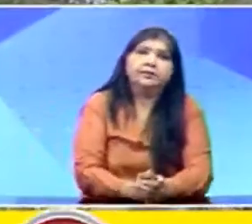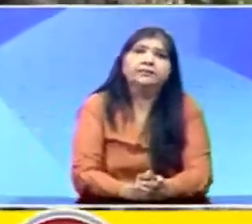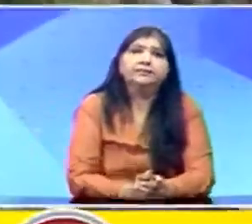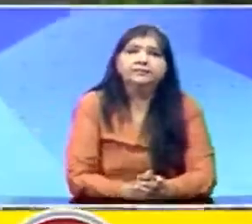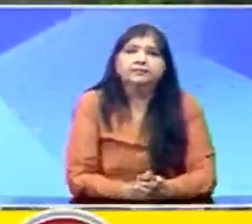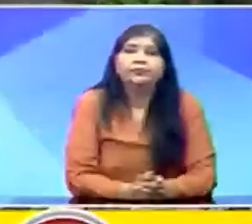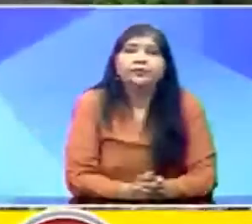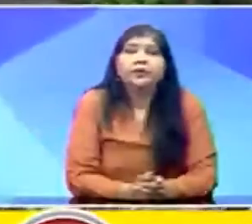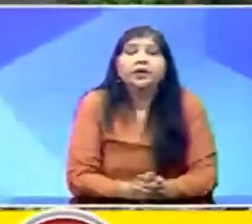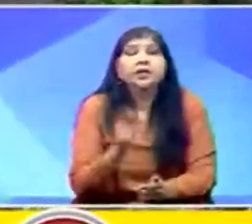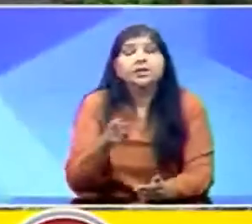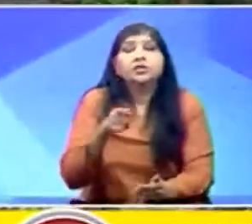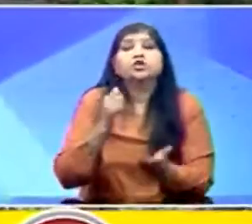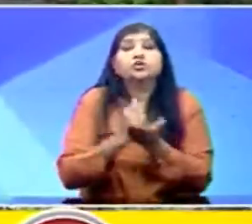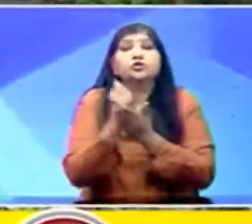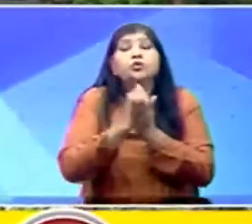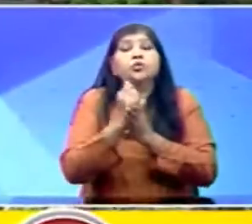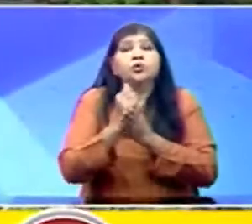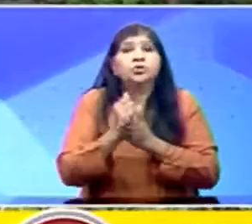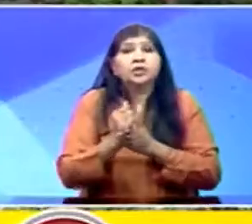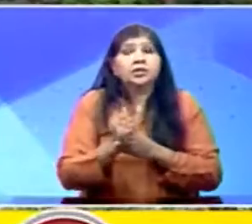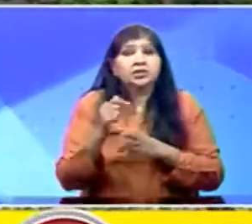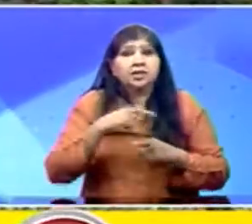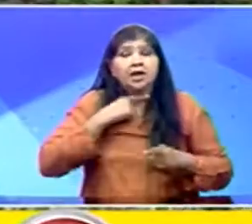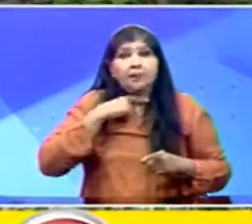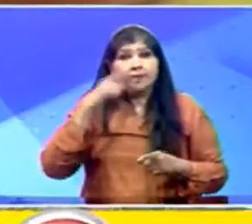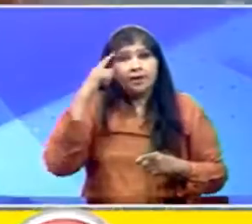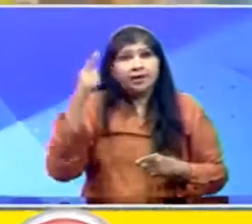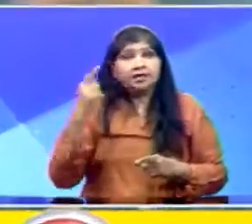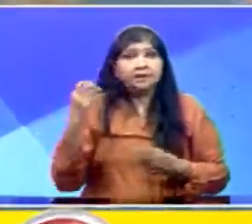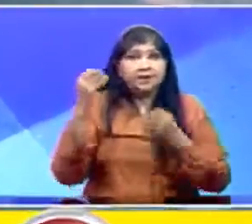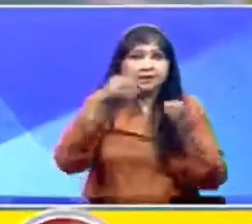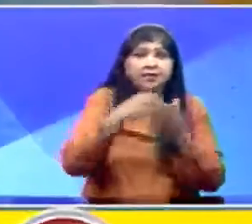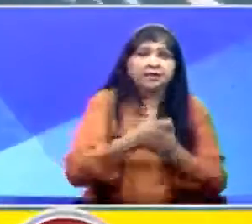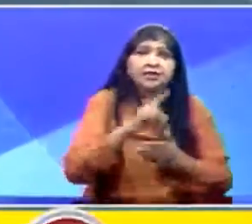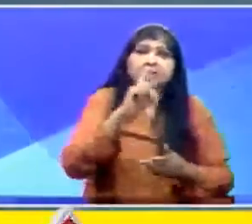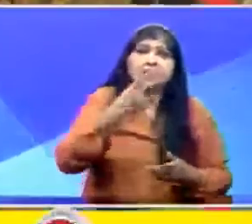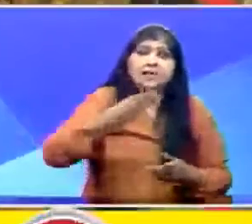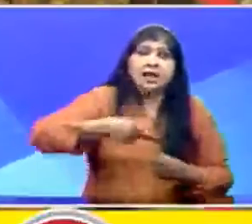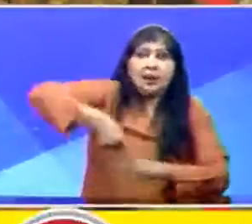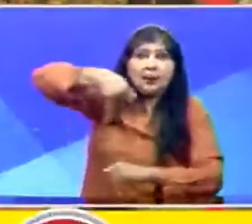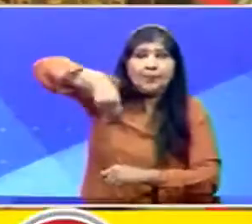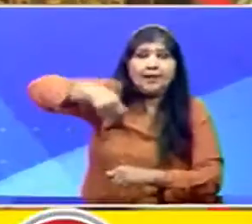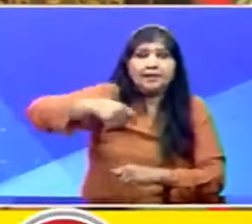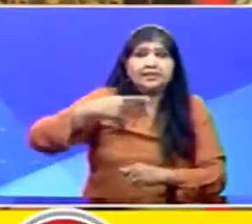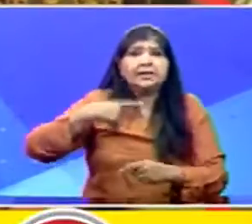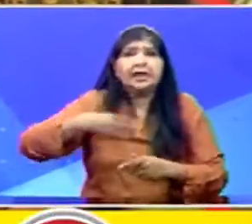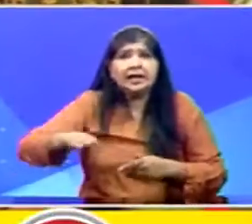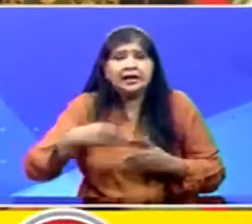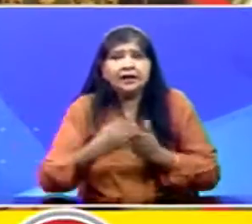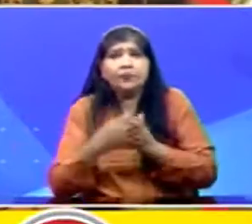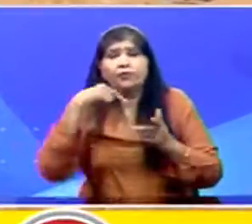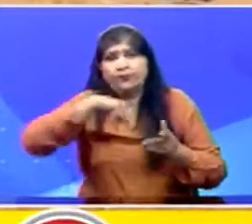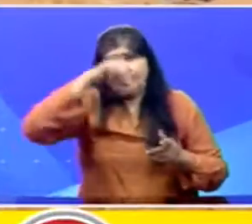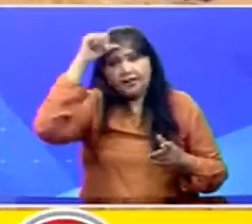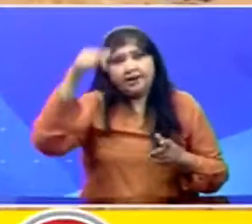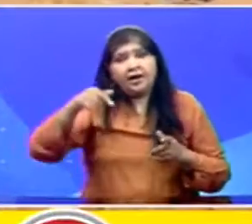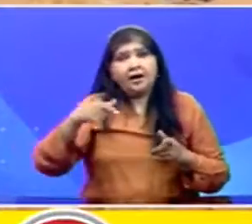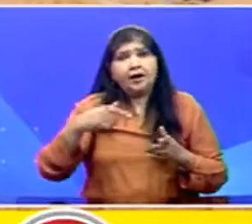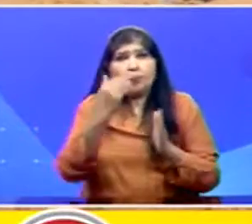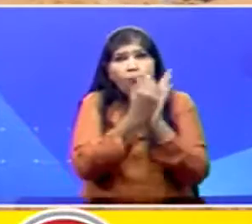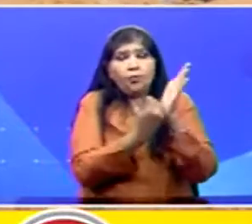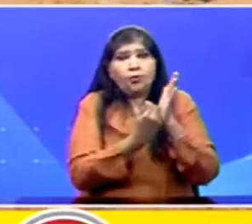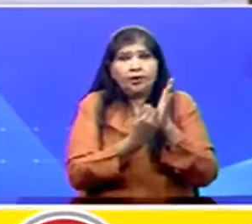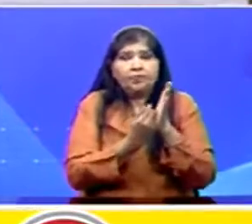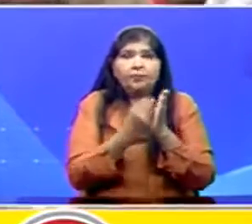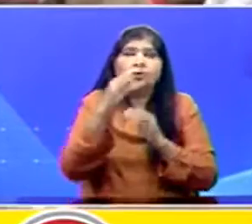इस तरह के प्रयास प्रेना दाई तो है ही, सिंगल यूज प्लास्टिक के घिलाप भारत के अभ्यान को